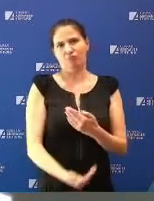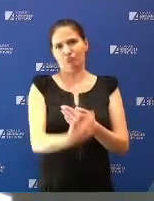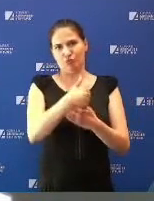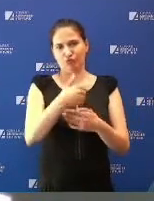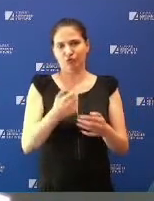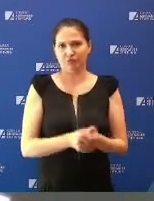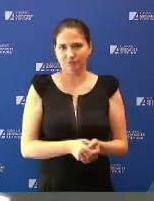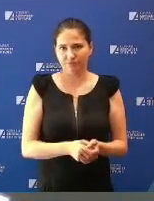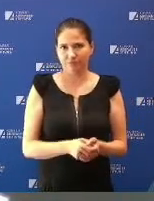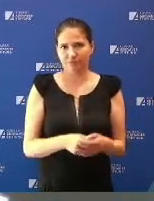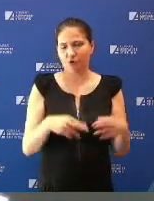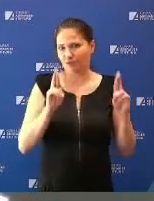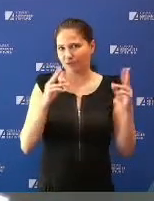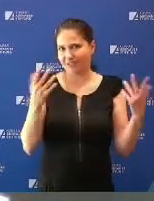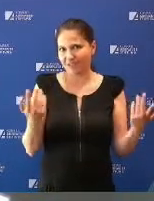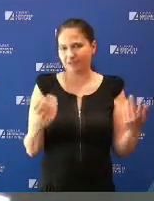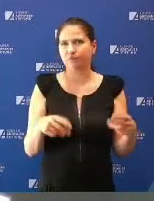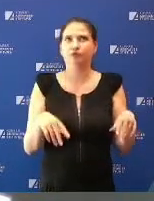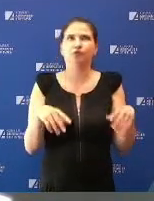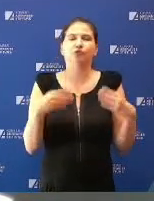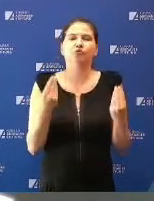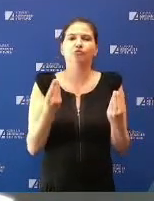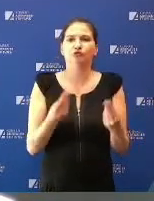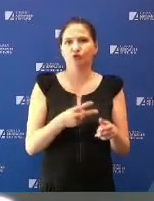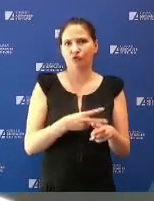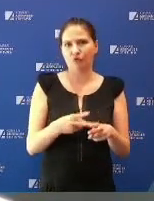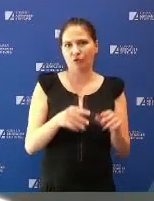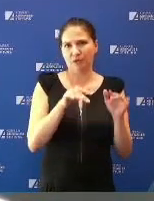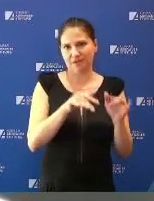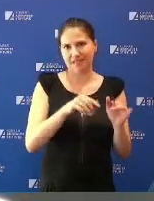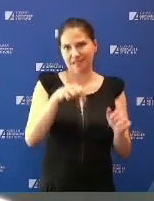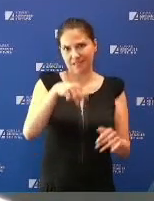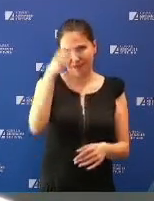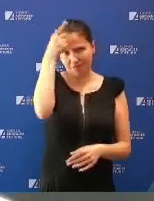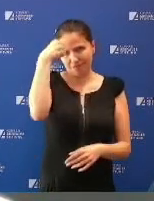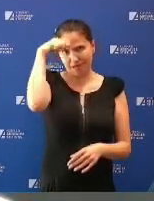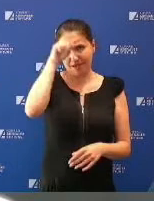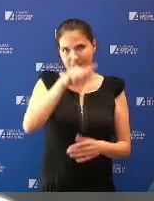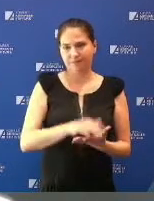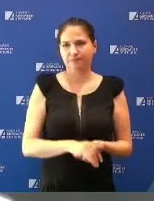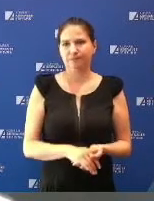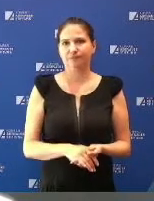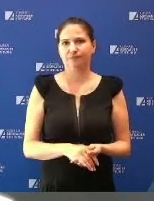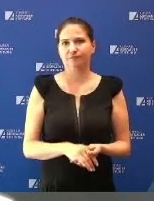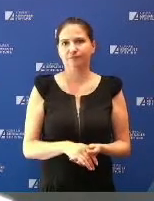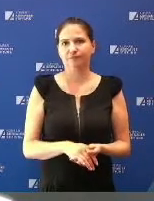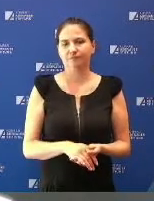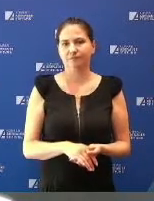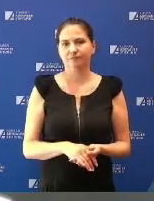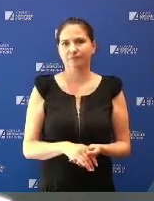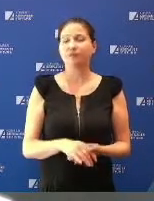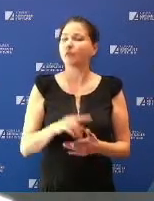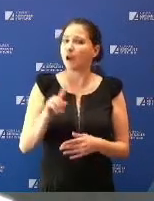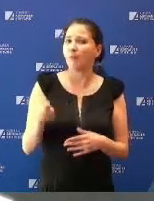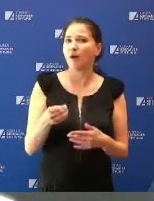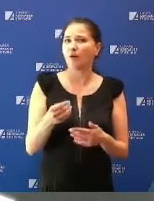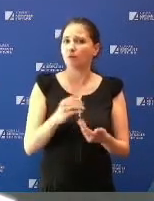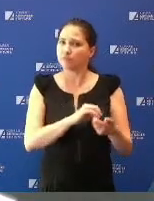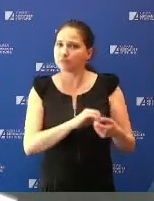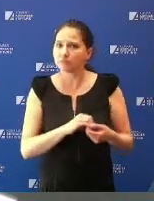auch wieder in der gewohnten Präsenz in Berlin und nicht zuletzt in dem